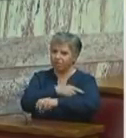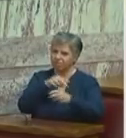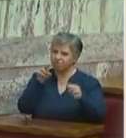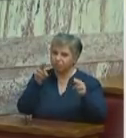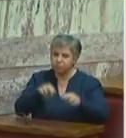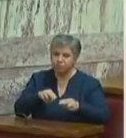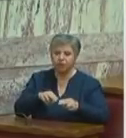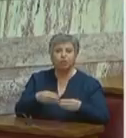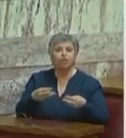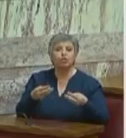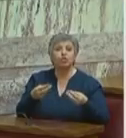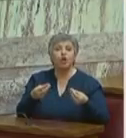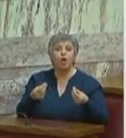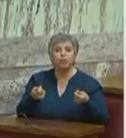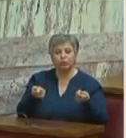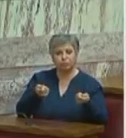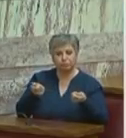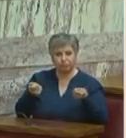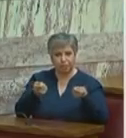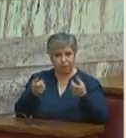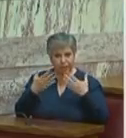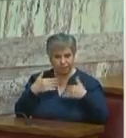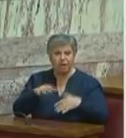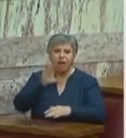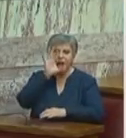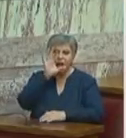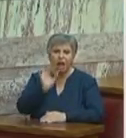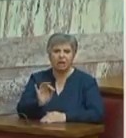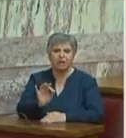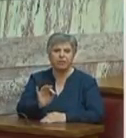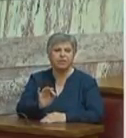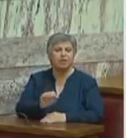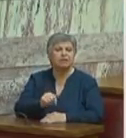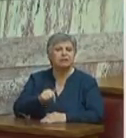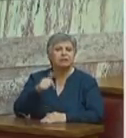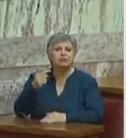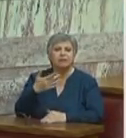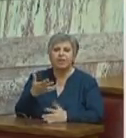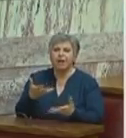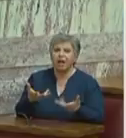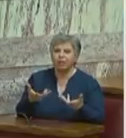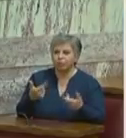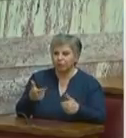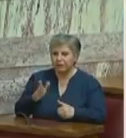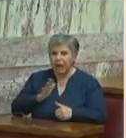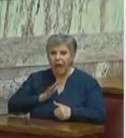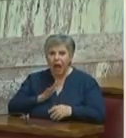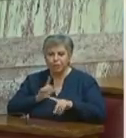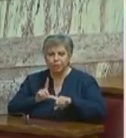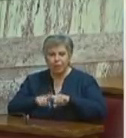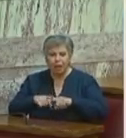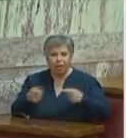ευχέρειες. Στην πραγματικότητα δηλαδή εγκλωβίζεται η βούληση του ελληνικού λαού.